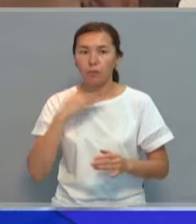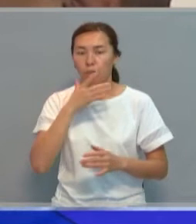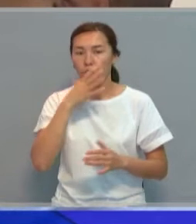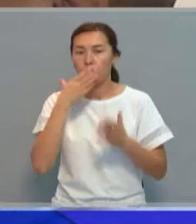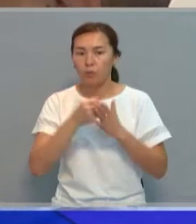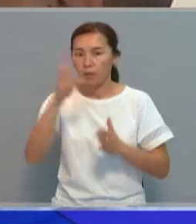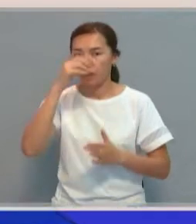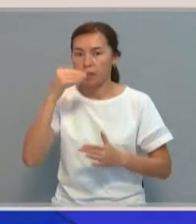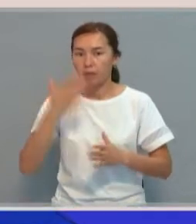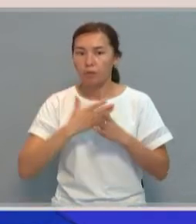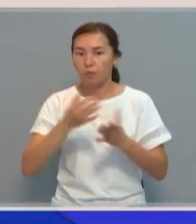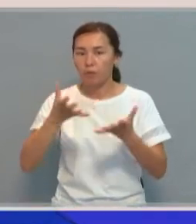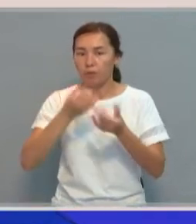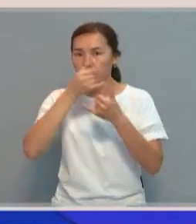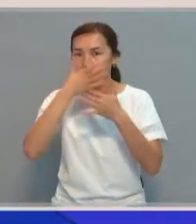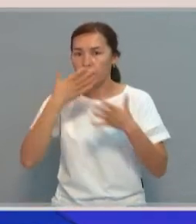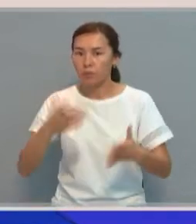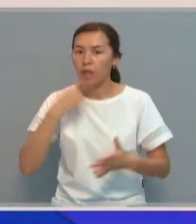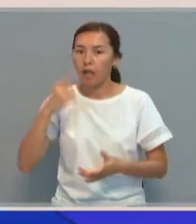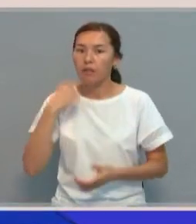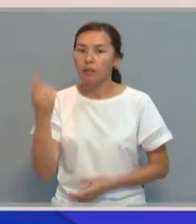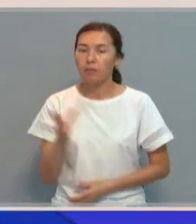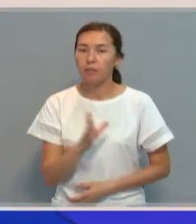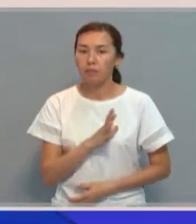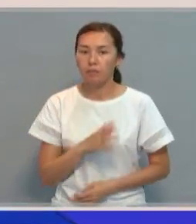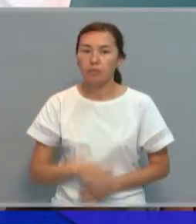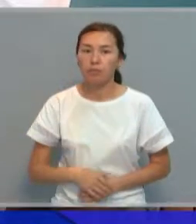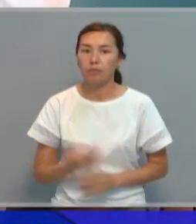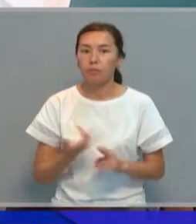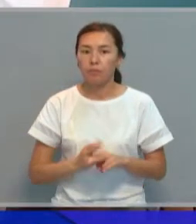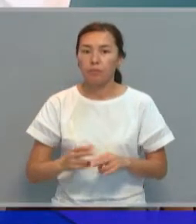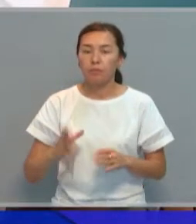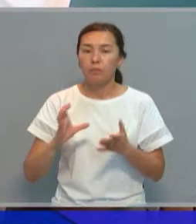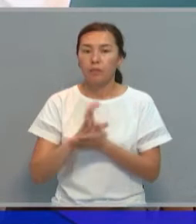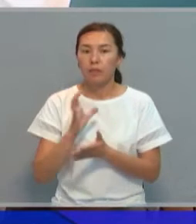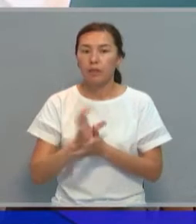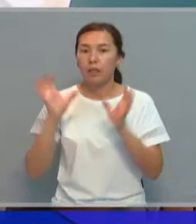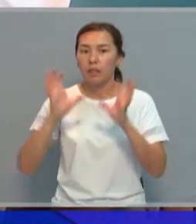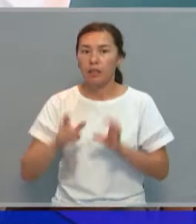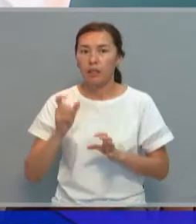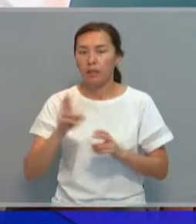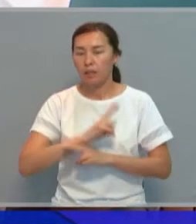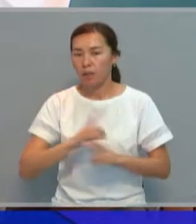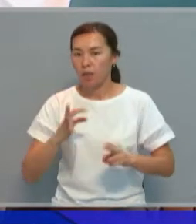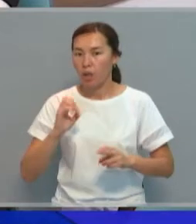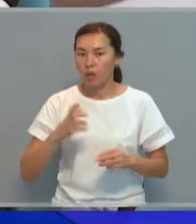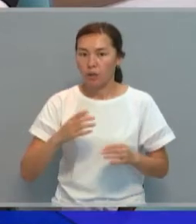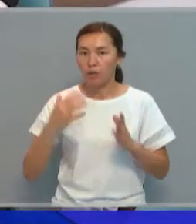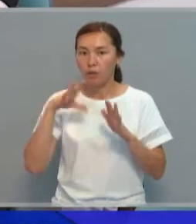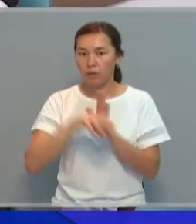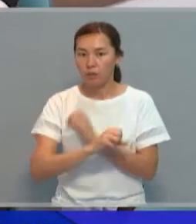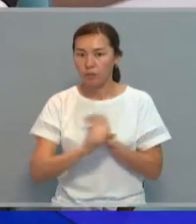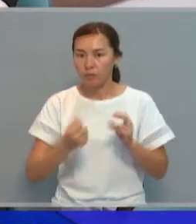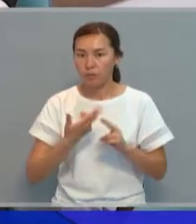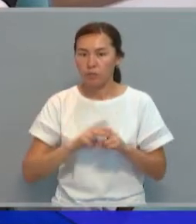өздері мемлекет тарапынан берілетін түрлі қолдауларға қол жеткізе алмайды дейді. Себебі бақ өкілдері заңдық тұрғыдан ешқандай әлеуметтік стандартқа